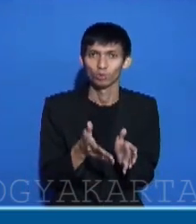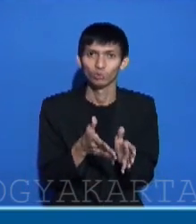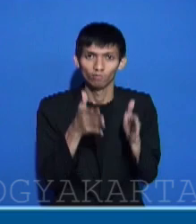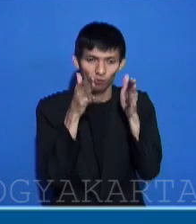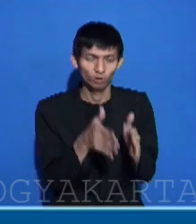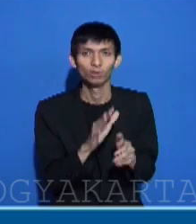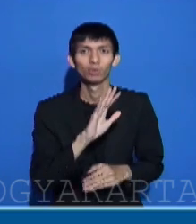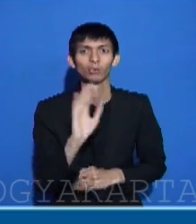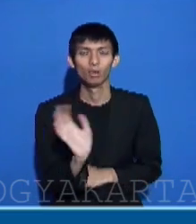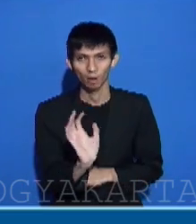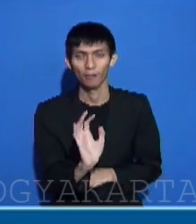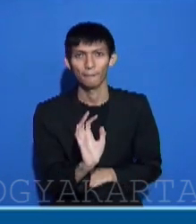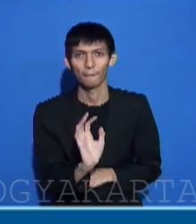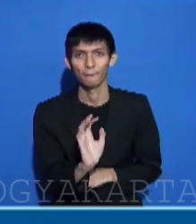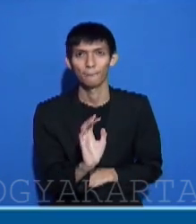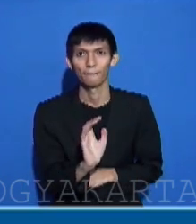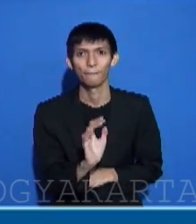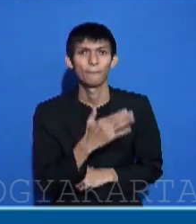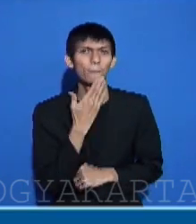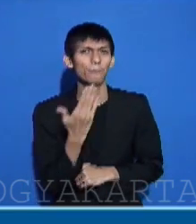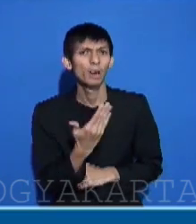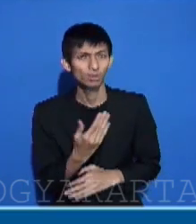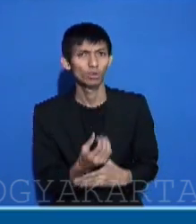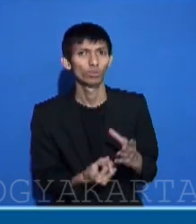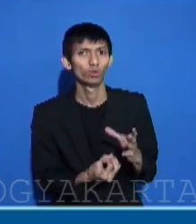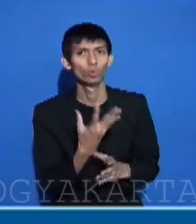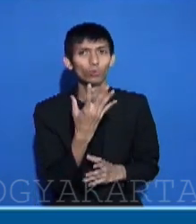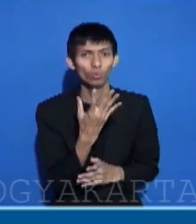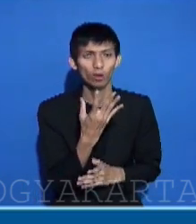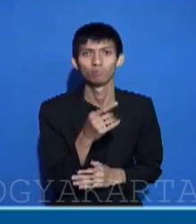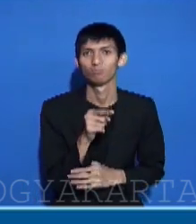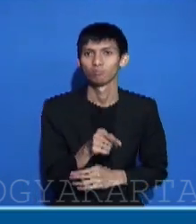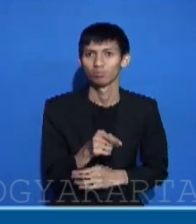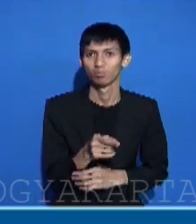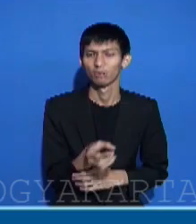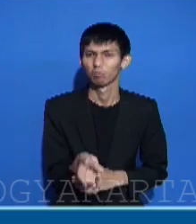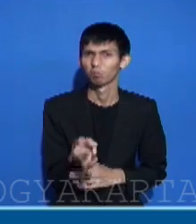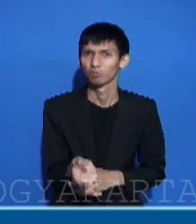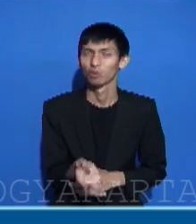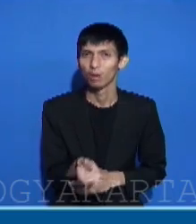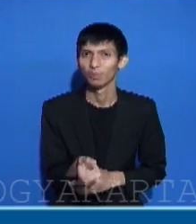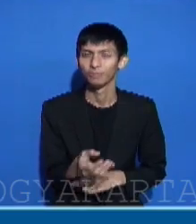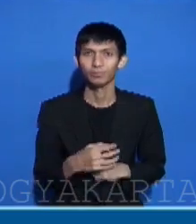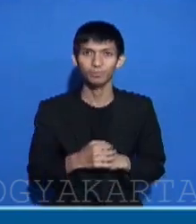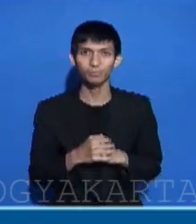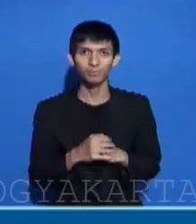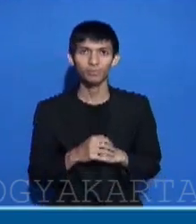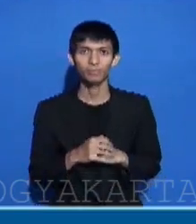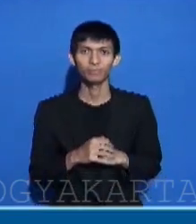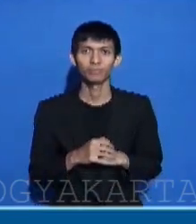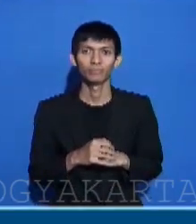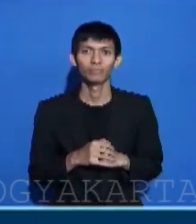mirungganos kaleresan tuuhg papan ingkang cengkar taneman men SAG Mekar